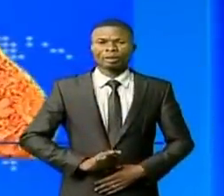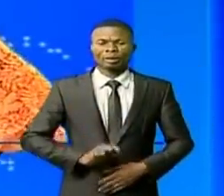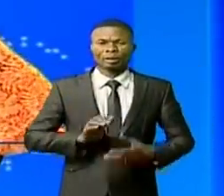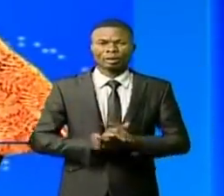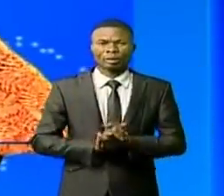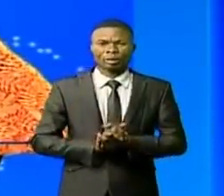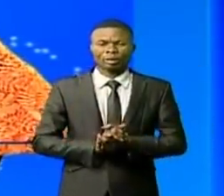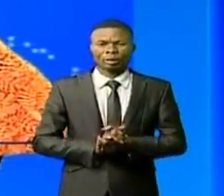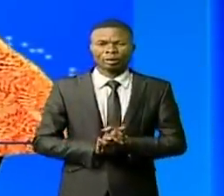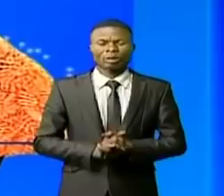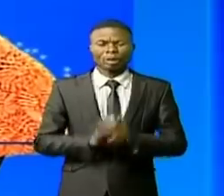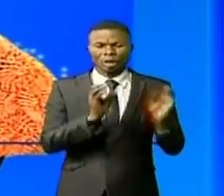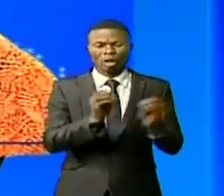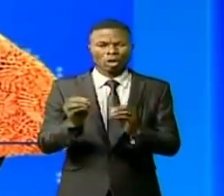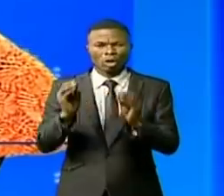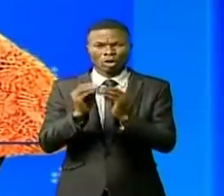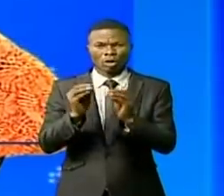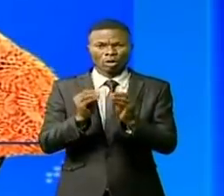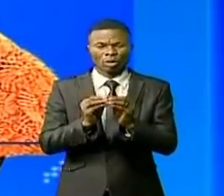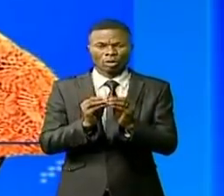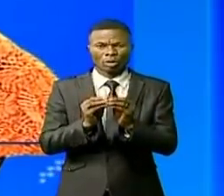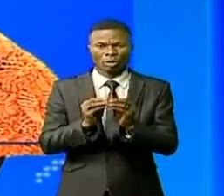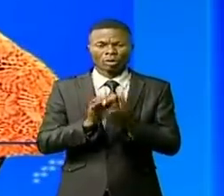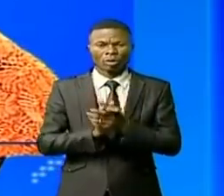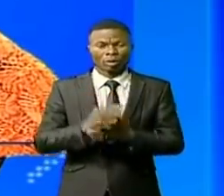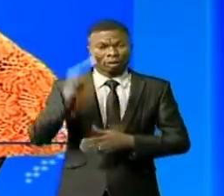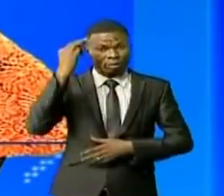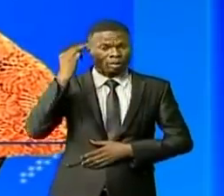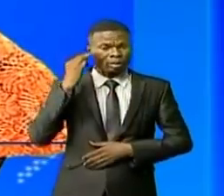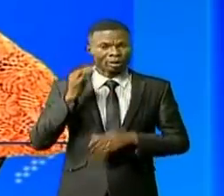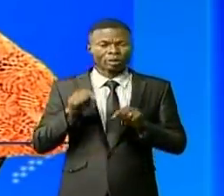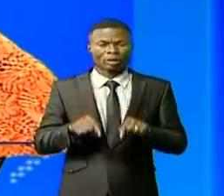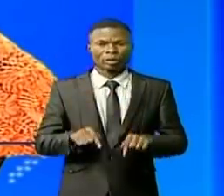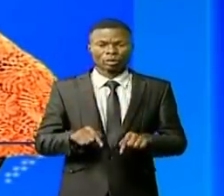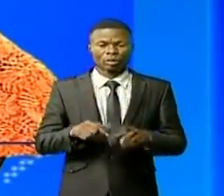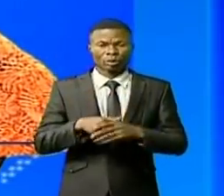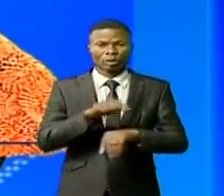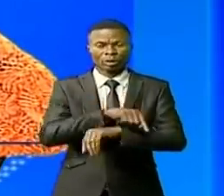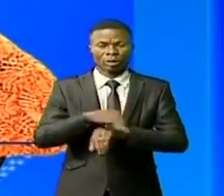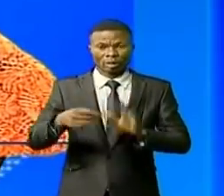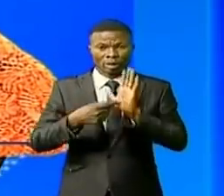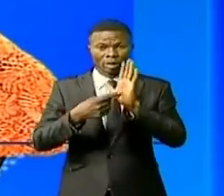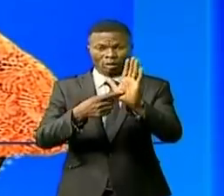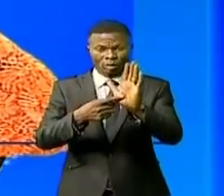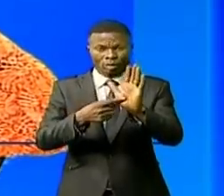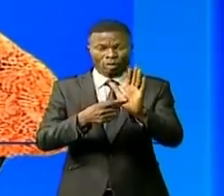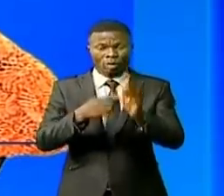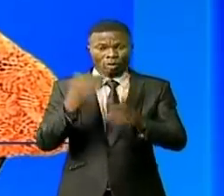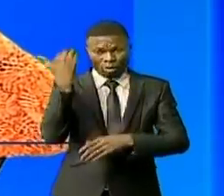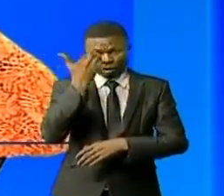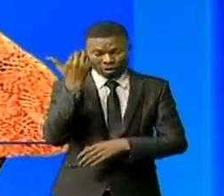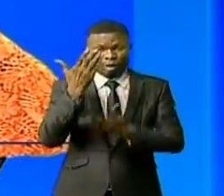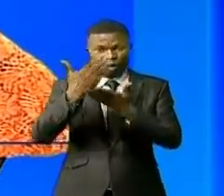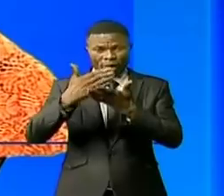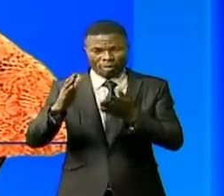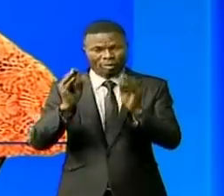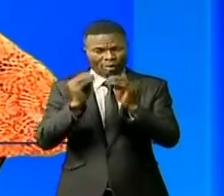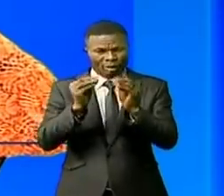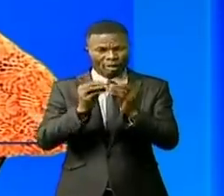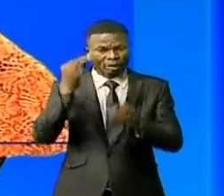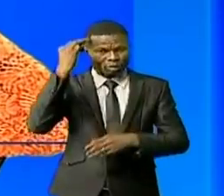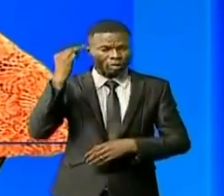Cette réunion du Conseil des ministres, nous vous proposons de suivre un extrait de